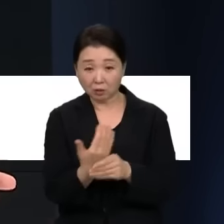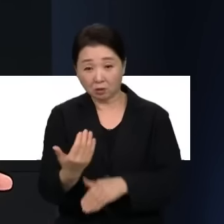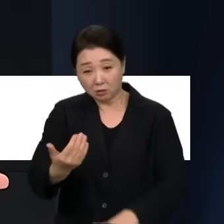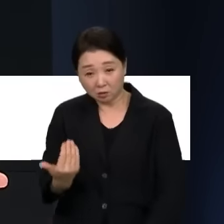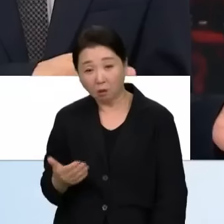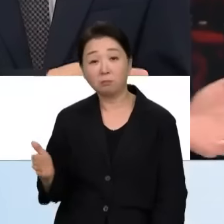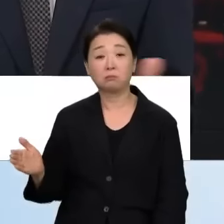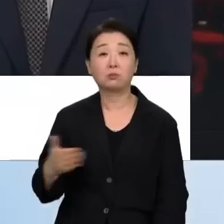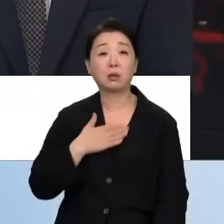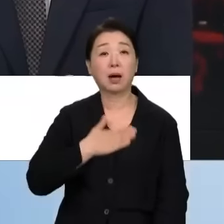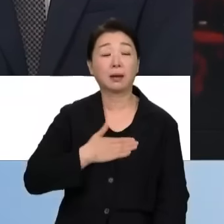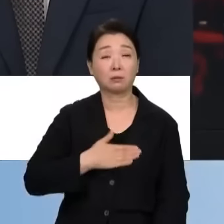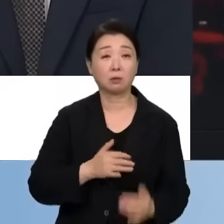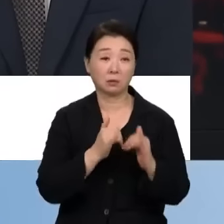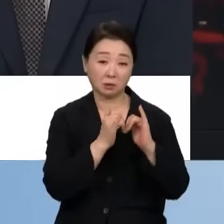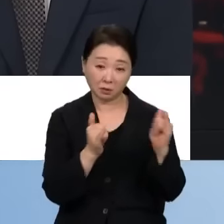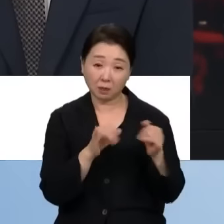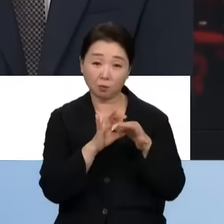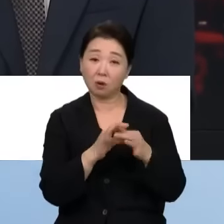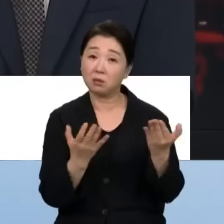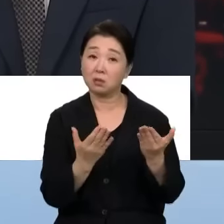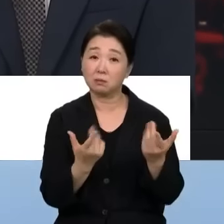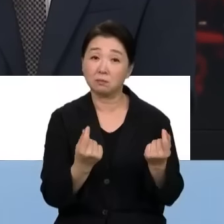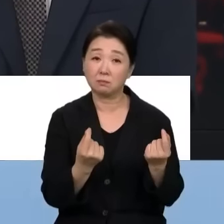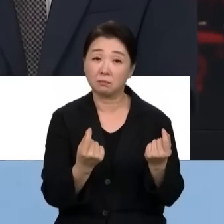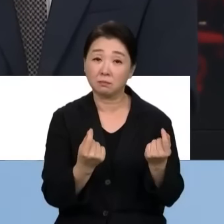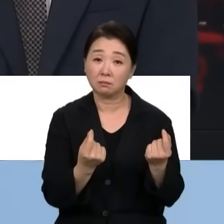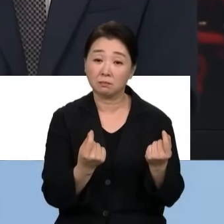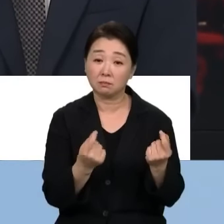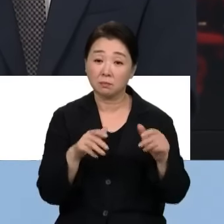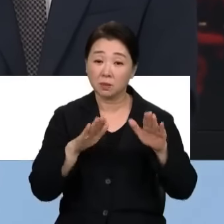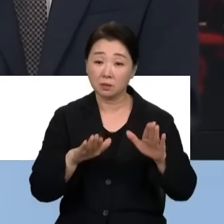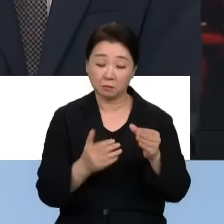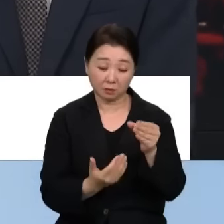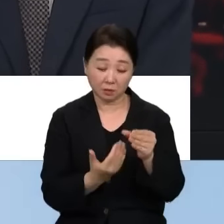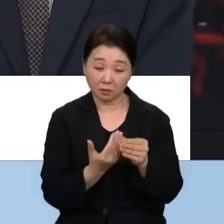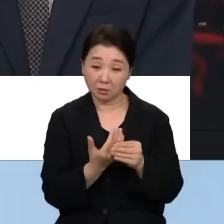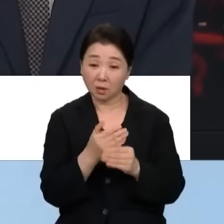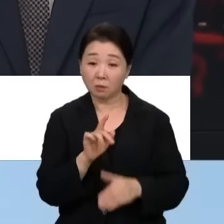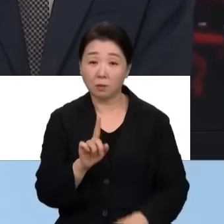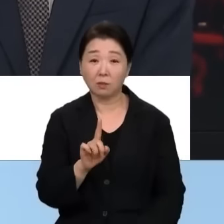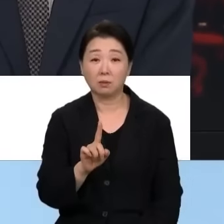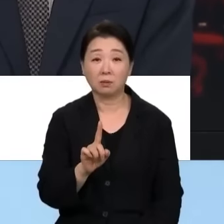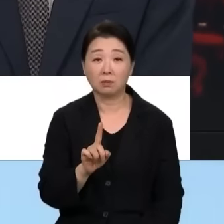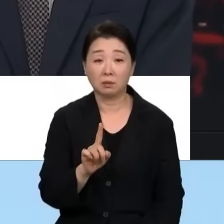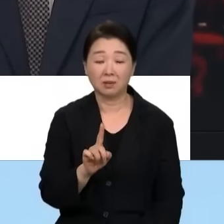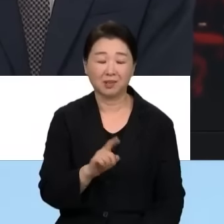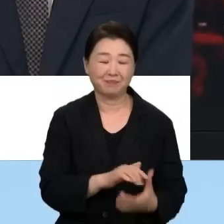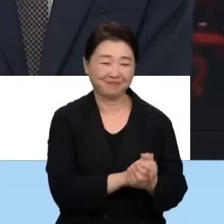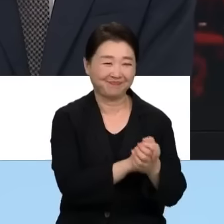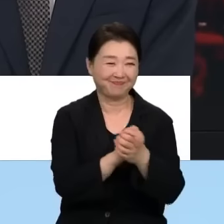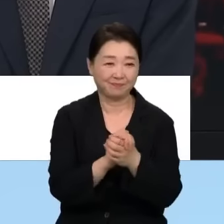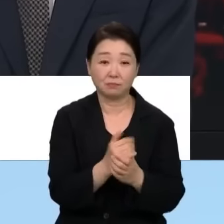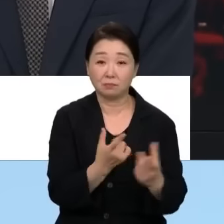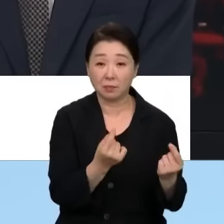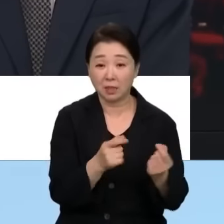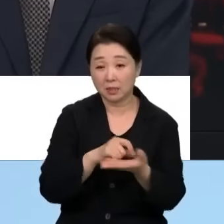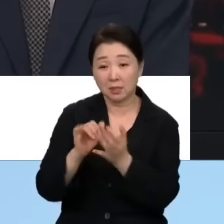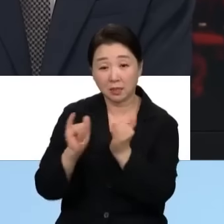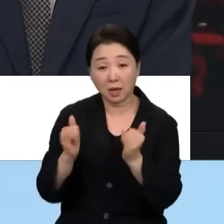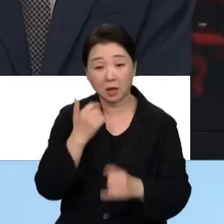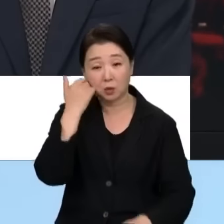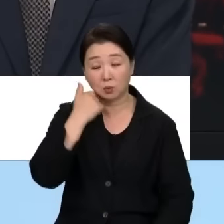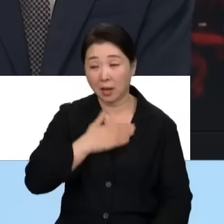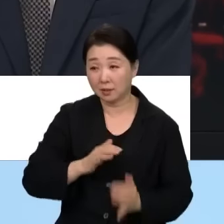전부터 알았던 사람들과의 일이고 그리고 제가 이것을 뭐 어떤 친분이 있는 기자나 뭐